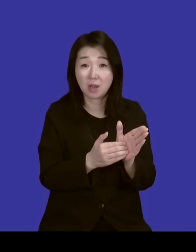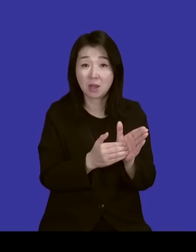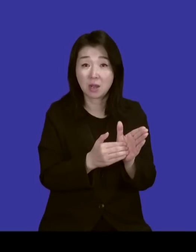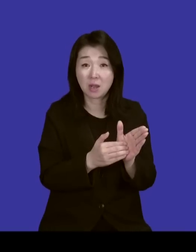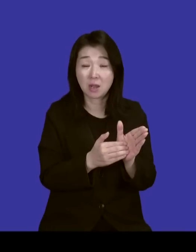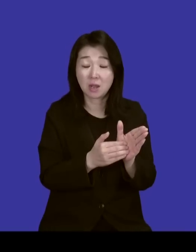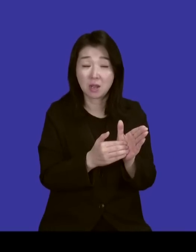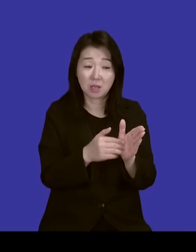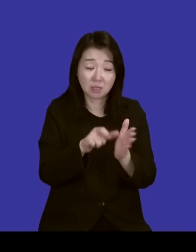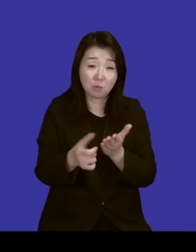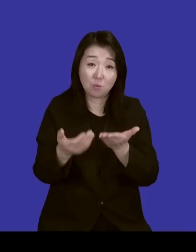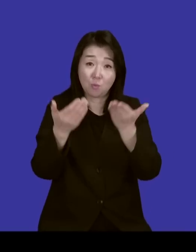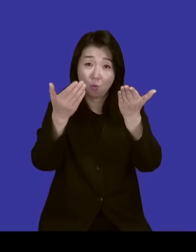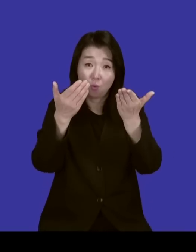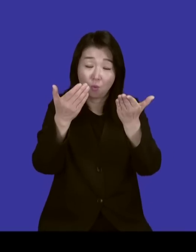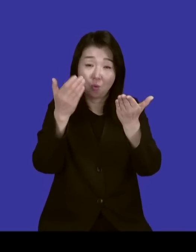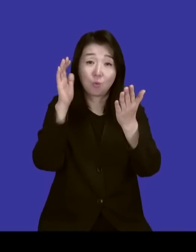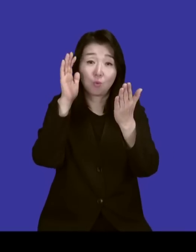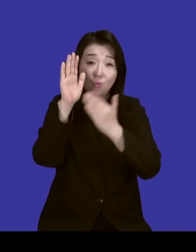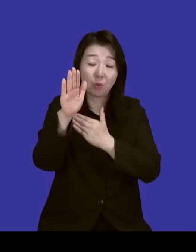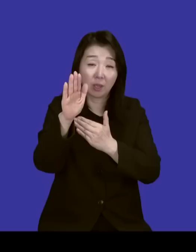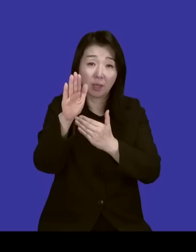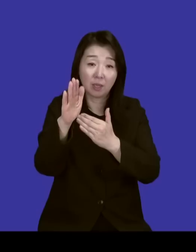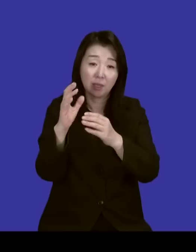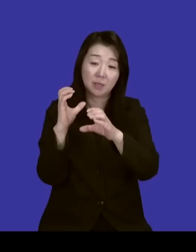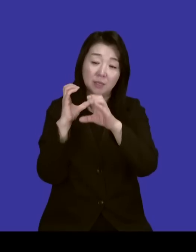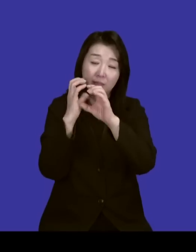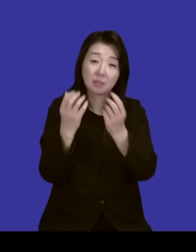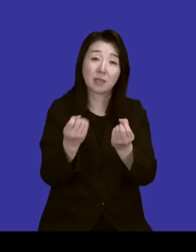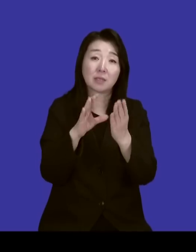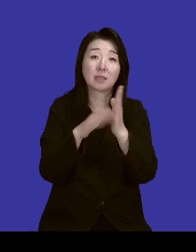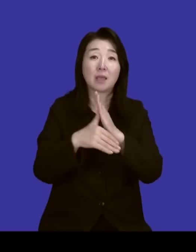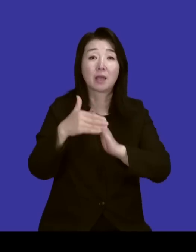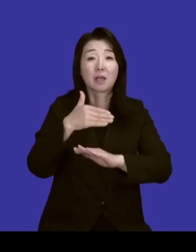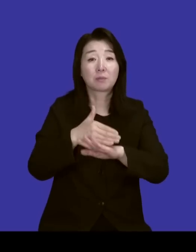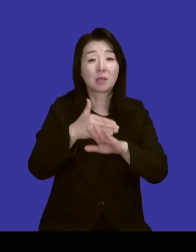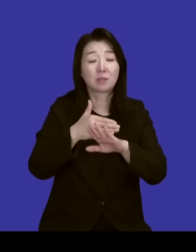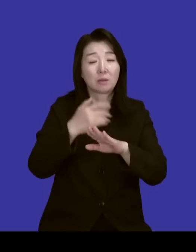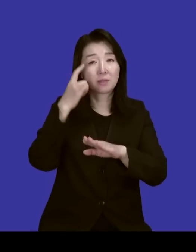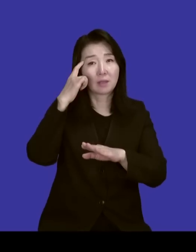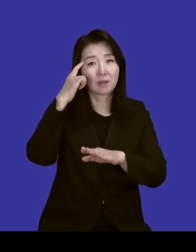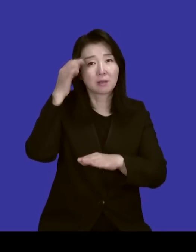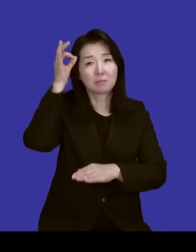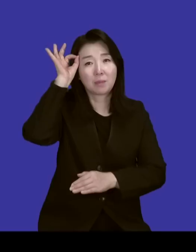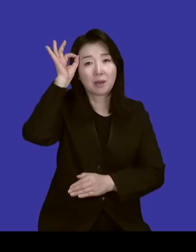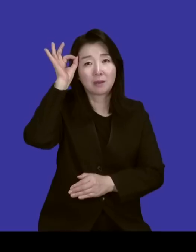제물로 보내고 나서 예. 장례식에서 감사하셨던 그 생각이 나더라고요.